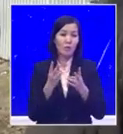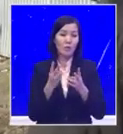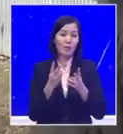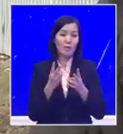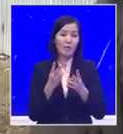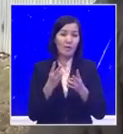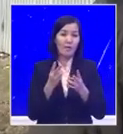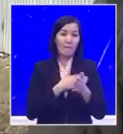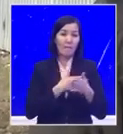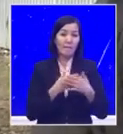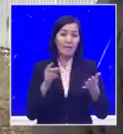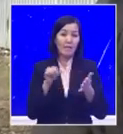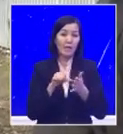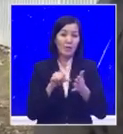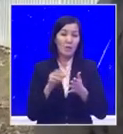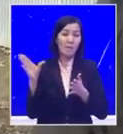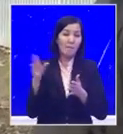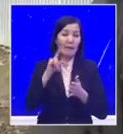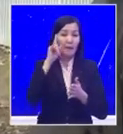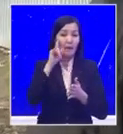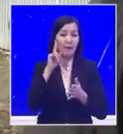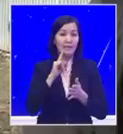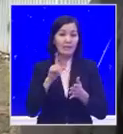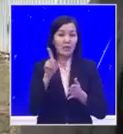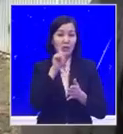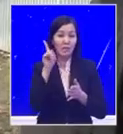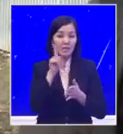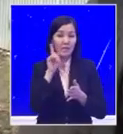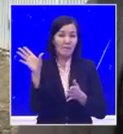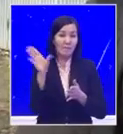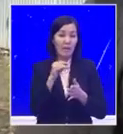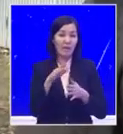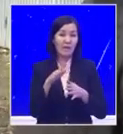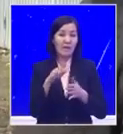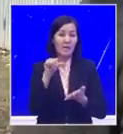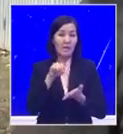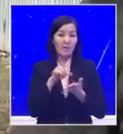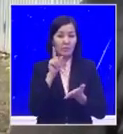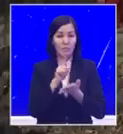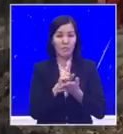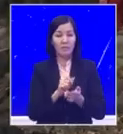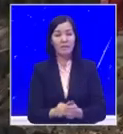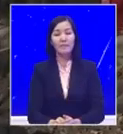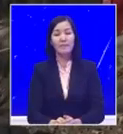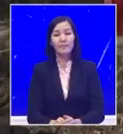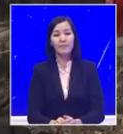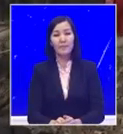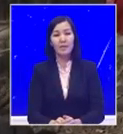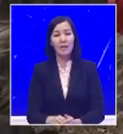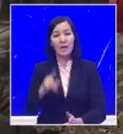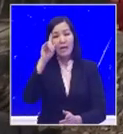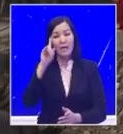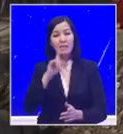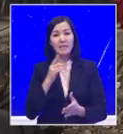шараға белсене қатысуға бүкіл тек қана жастар емес, Қазақстан Республикасының барша азаматтарын шақырамыз. Елімізге танымал